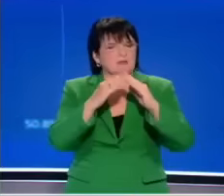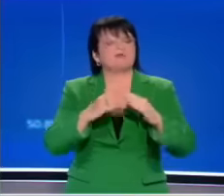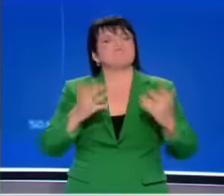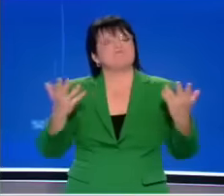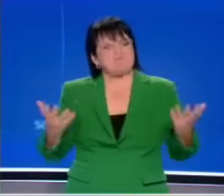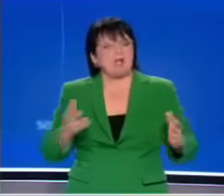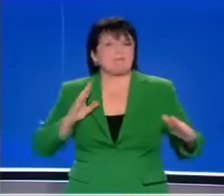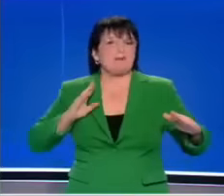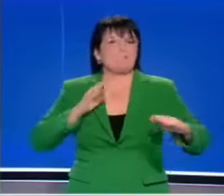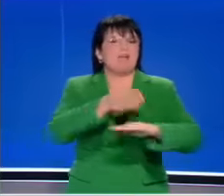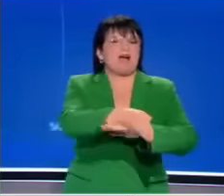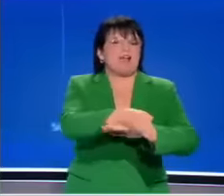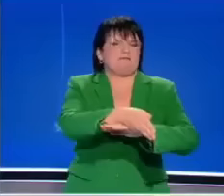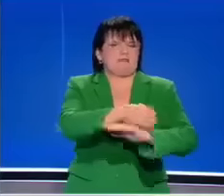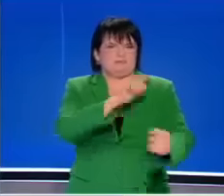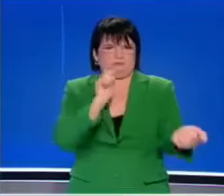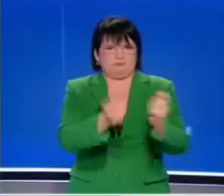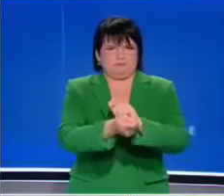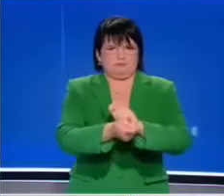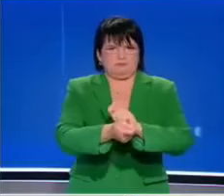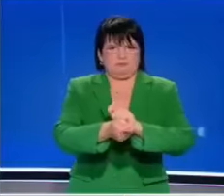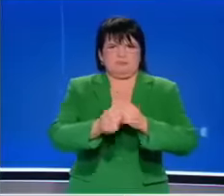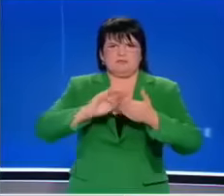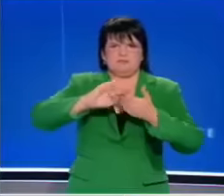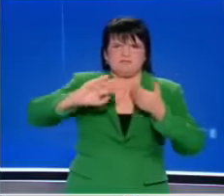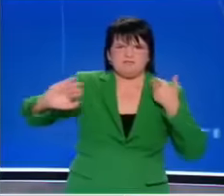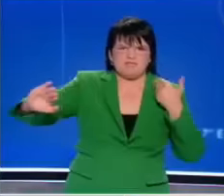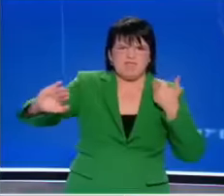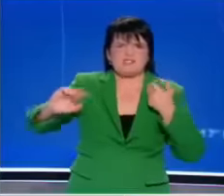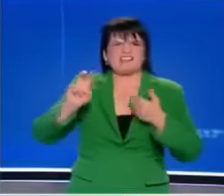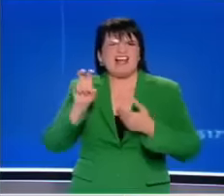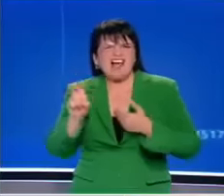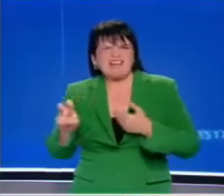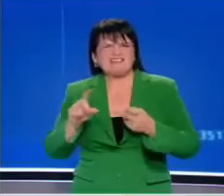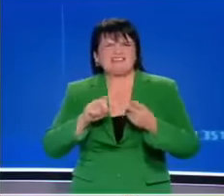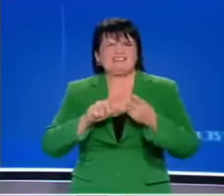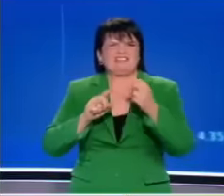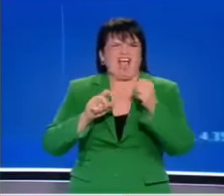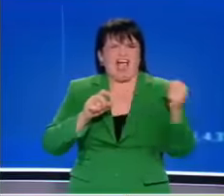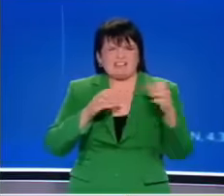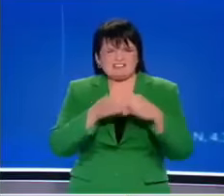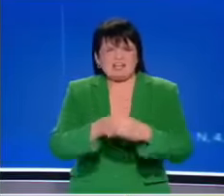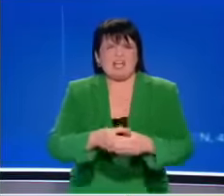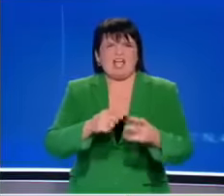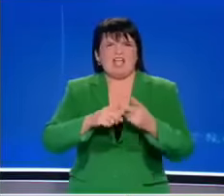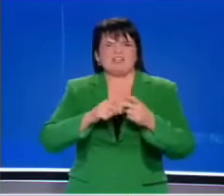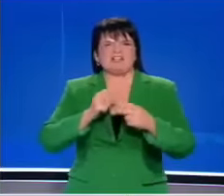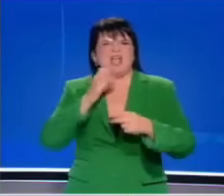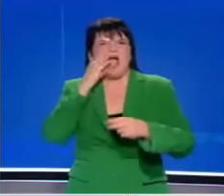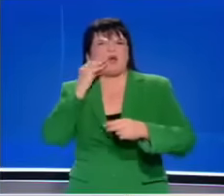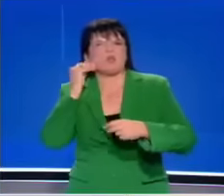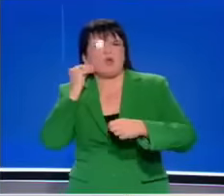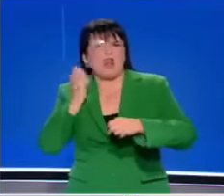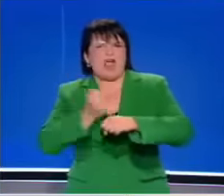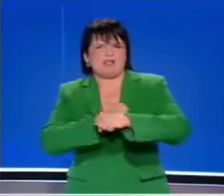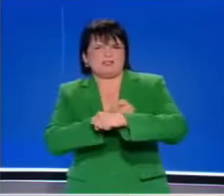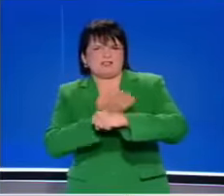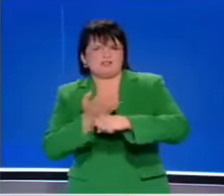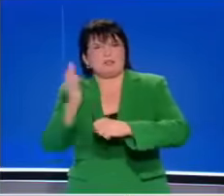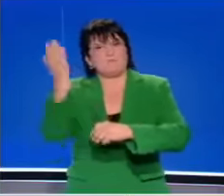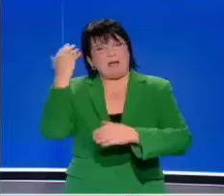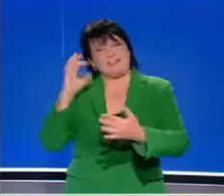είμαστε παρεμβατικοί τόσα πολλά σας χωρίζουν από τον κύριο ανδρουλάκη και τον κύριο χαρίτση ο κύριος χαρίτσης ήταν και πρώην